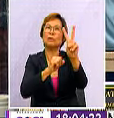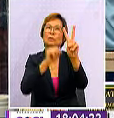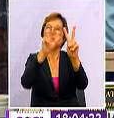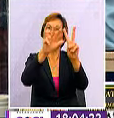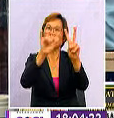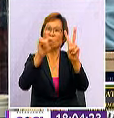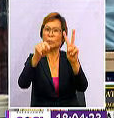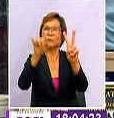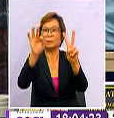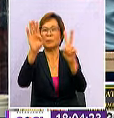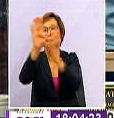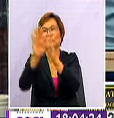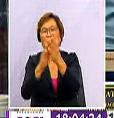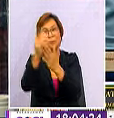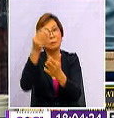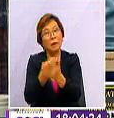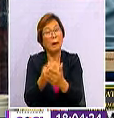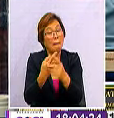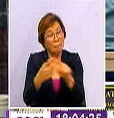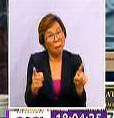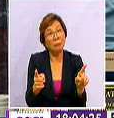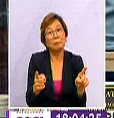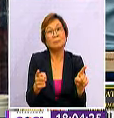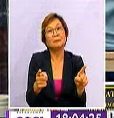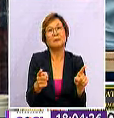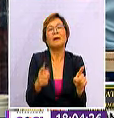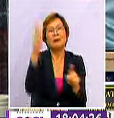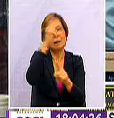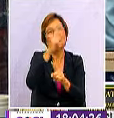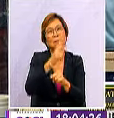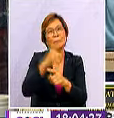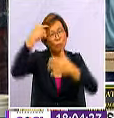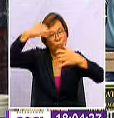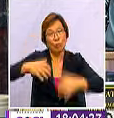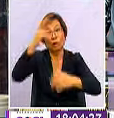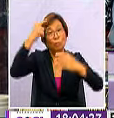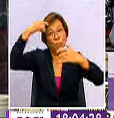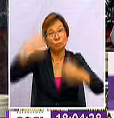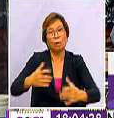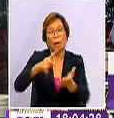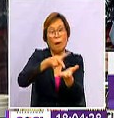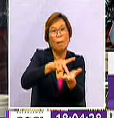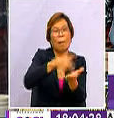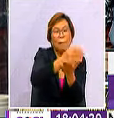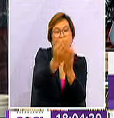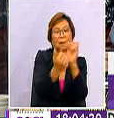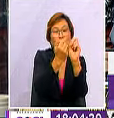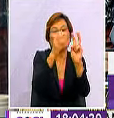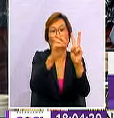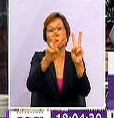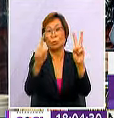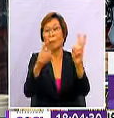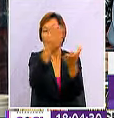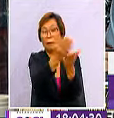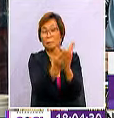RM236.9 bilion. Namun demikian, kerajaan memutuskan supaya belanjawan 2021